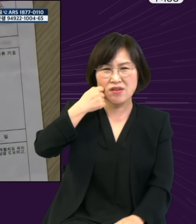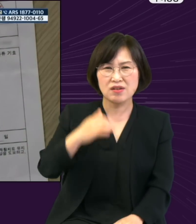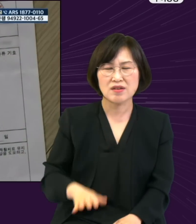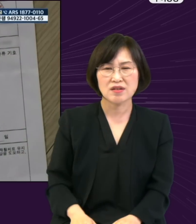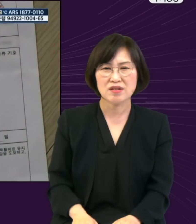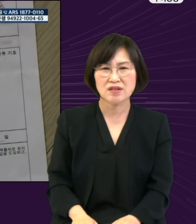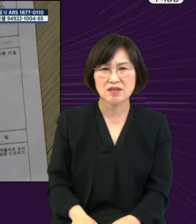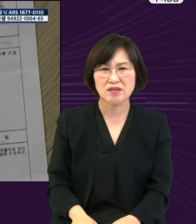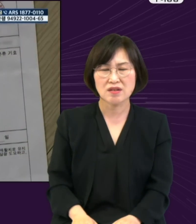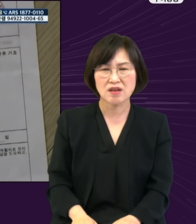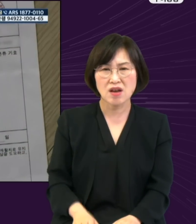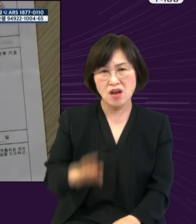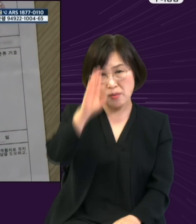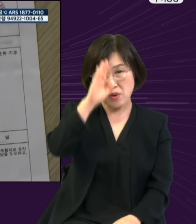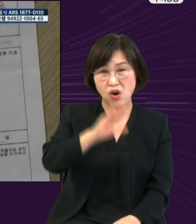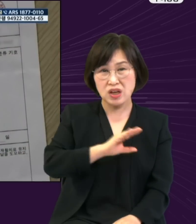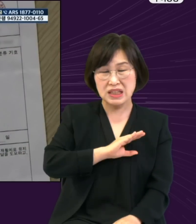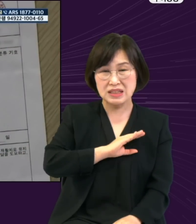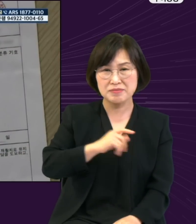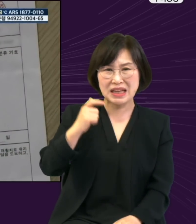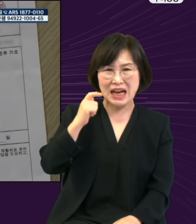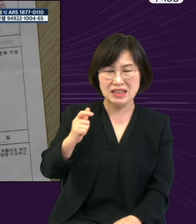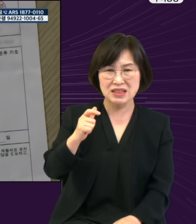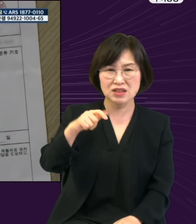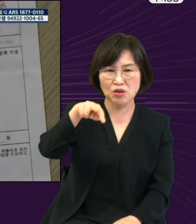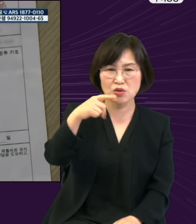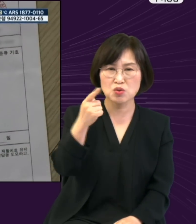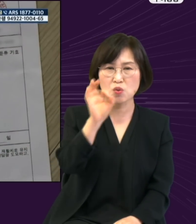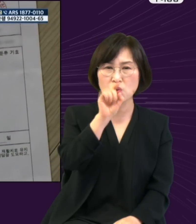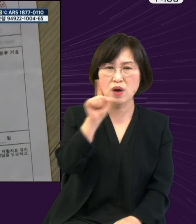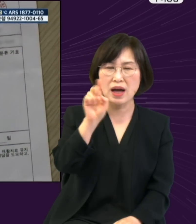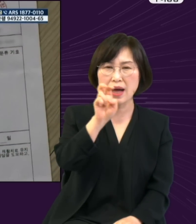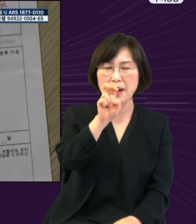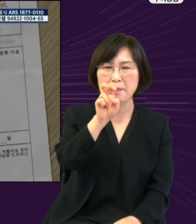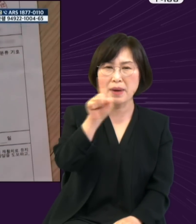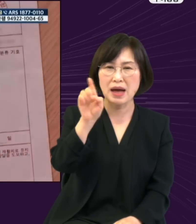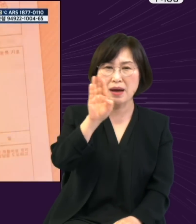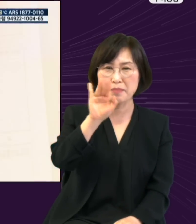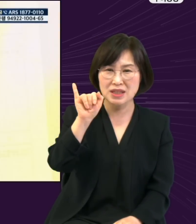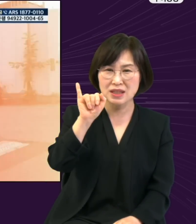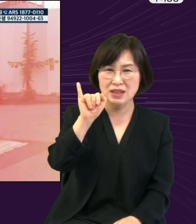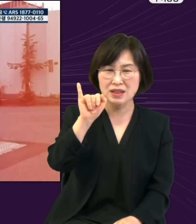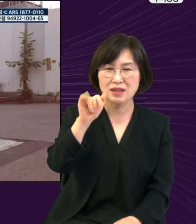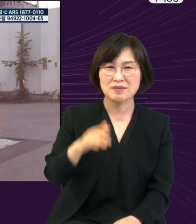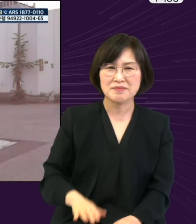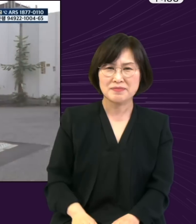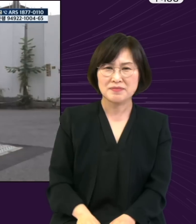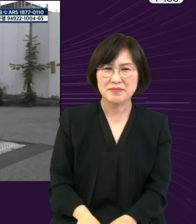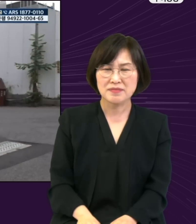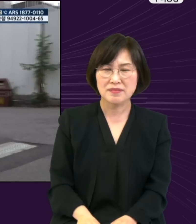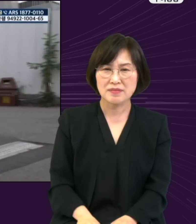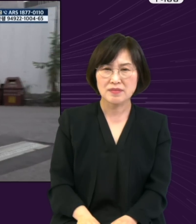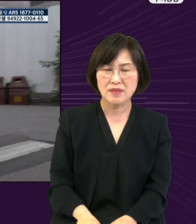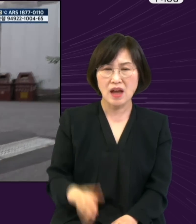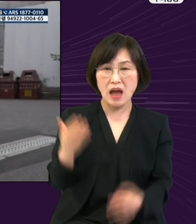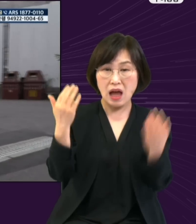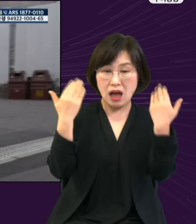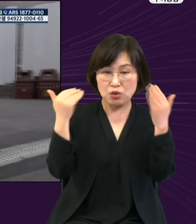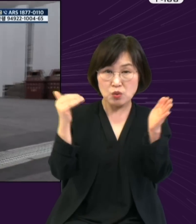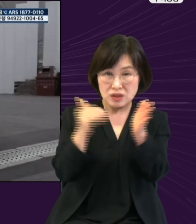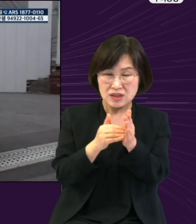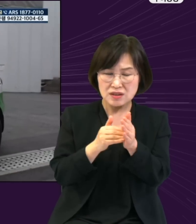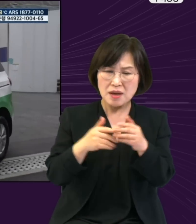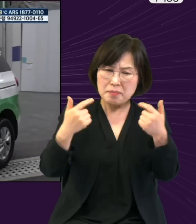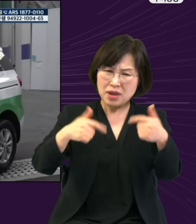하은이가 앓고 있는 병의 이름은 강직성 양마비성 뇌성마비. 학교가 끝나면 매일